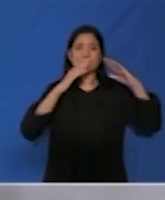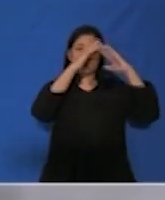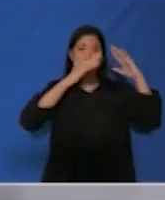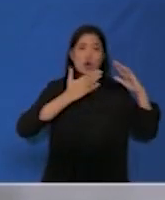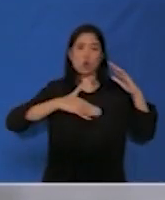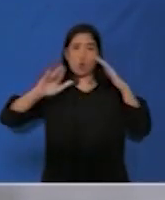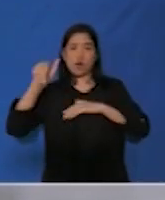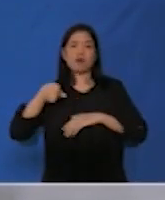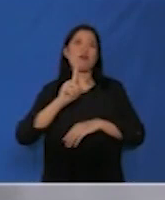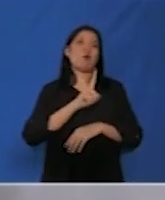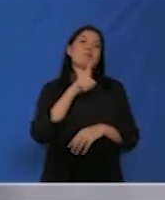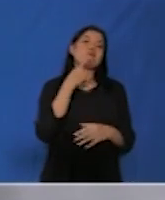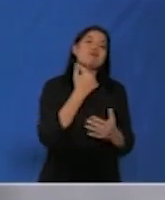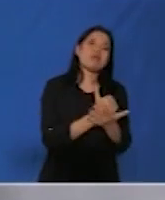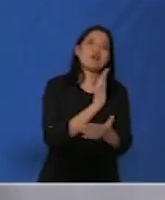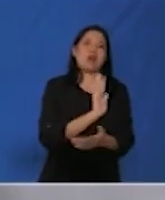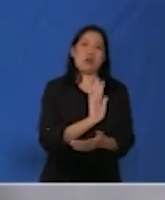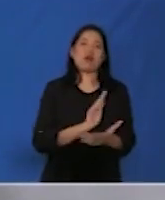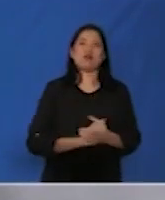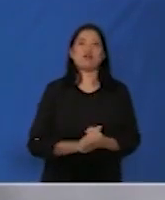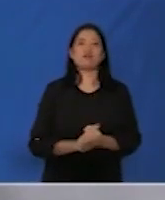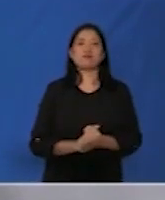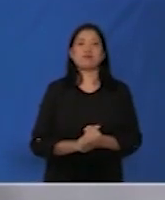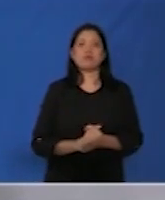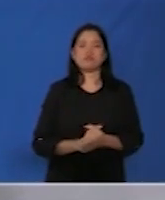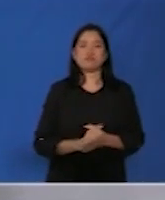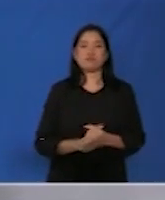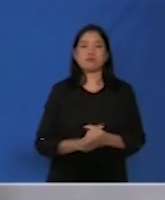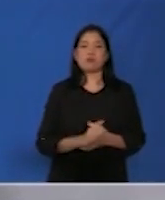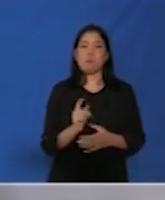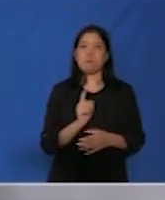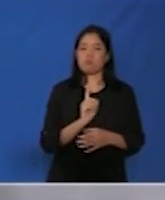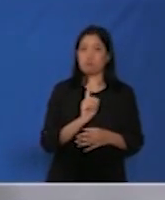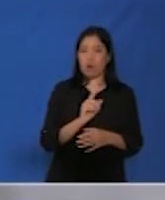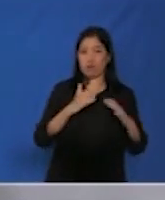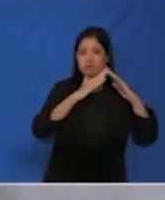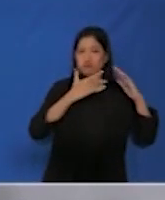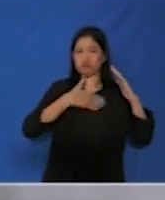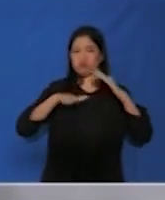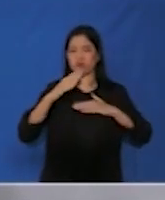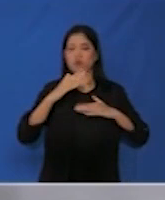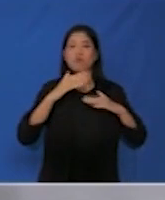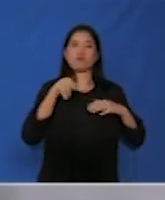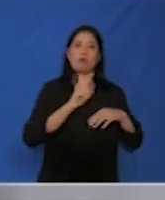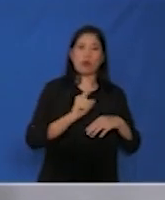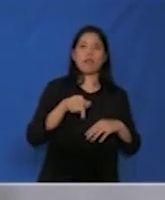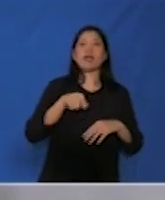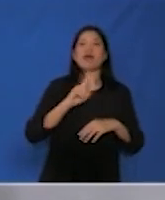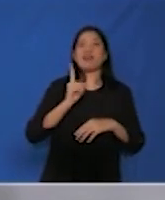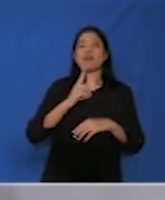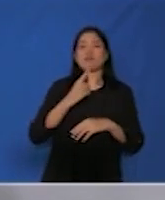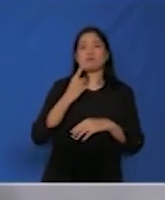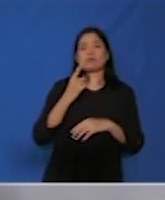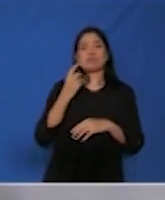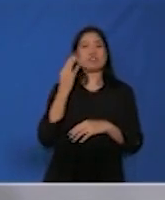rumah jika memang tidak mendesak sama sekali kurangi resiko resiko terpapar dengan